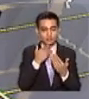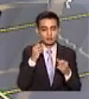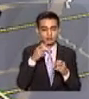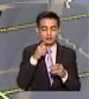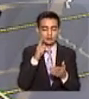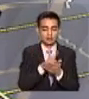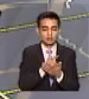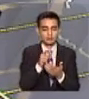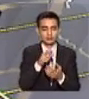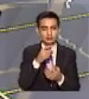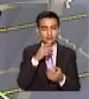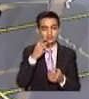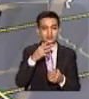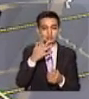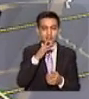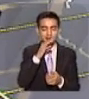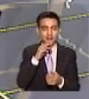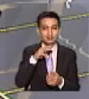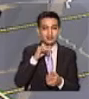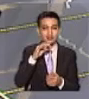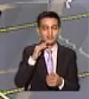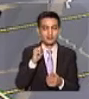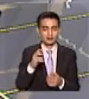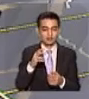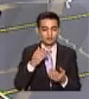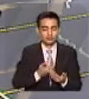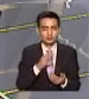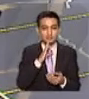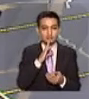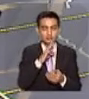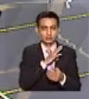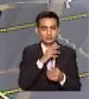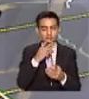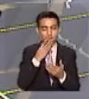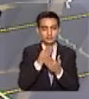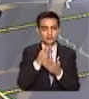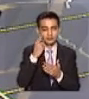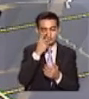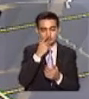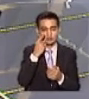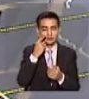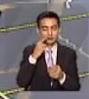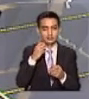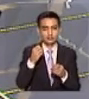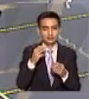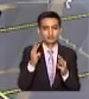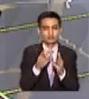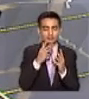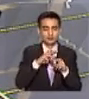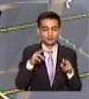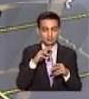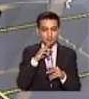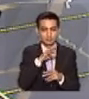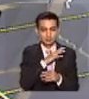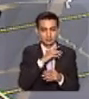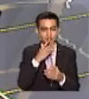жительница Тайваня выжгла в роговице своего глаза около 500 участков. Врачи это объяснили как результат эксплуатации